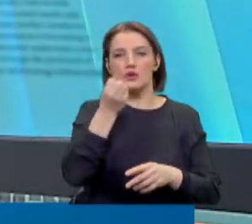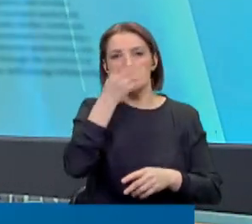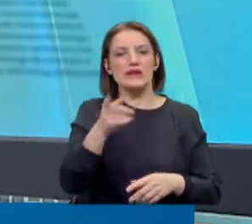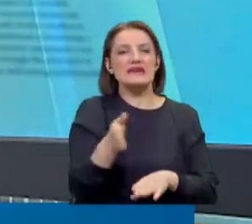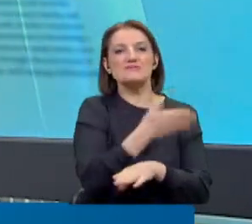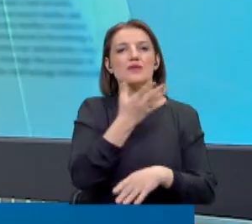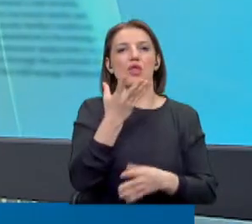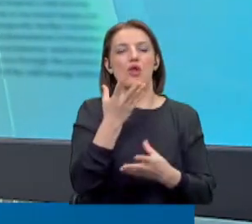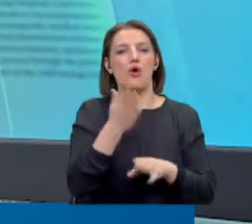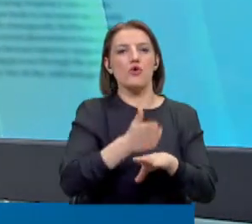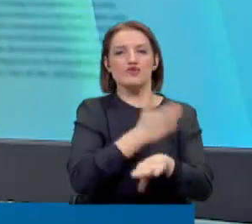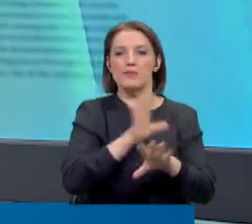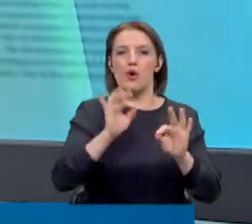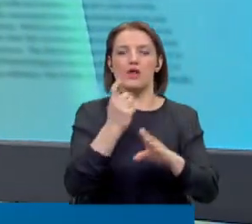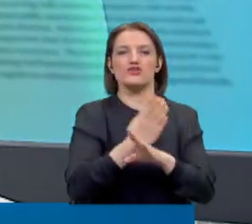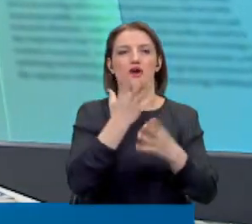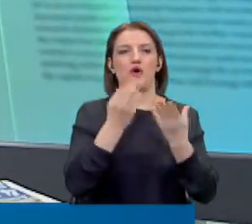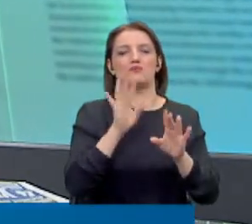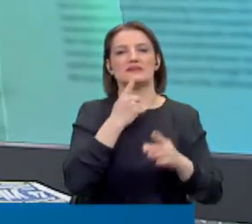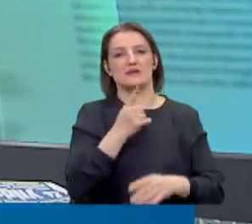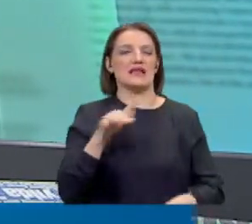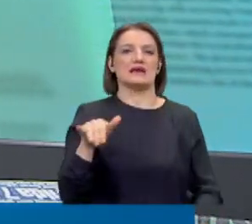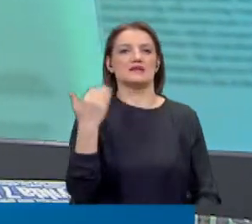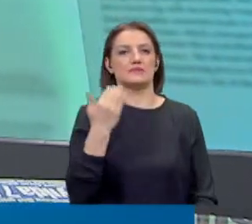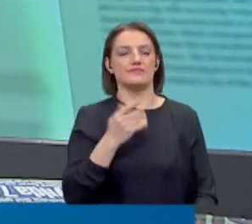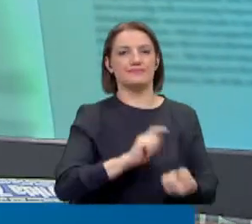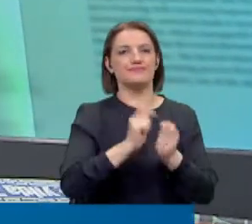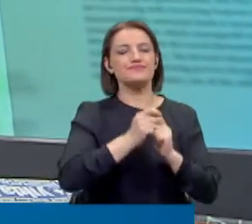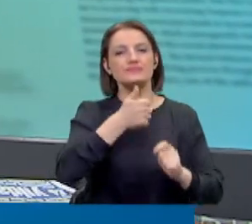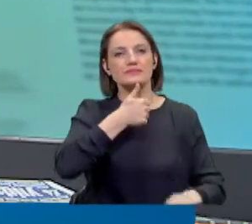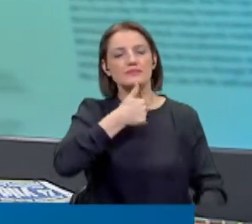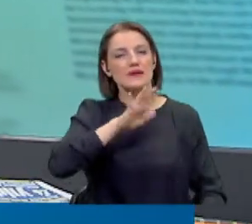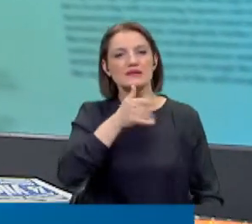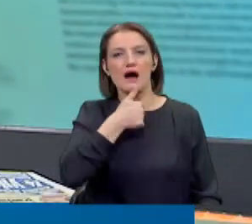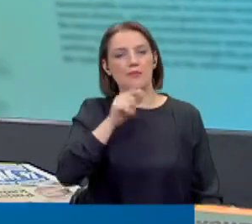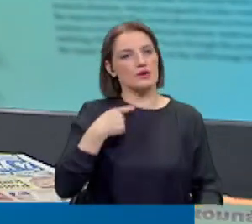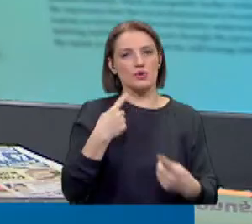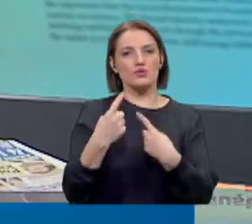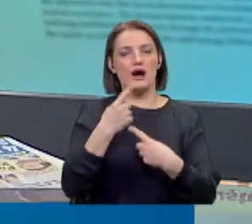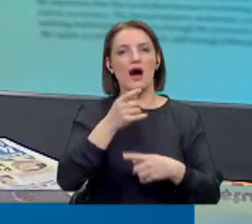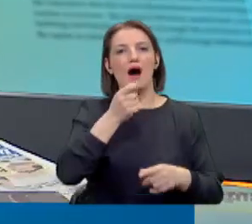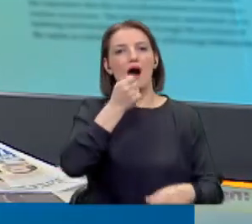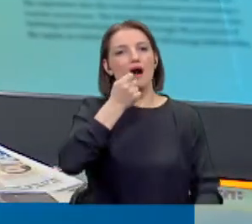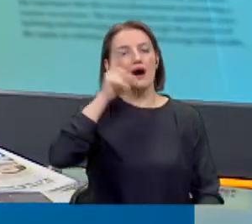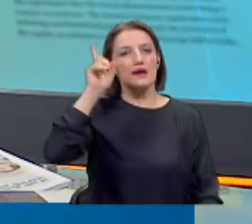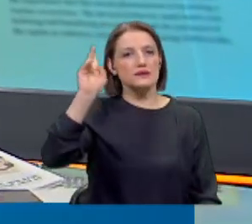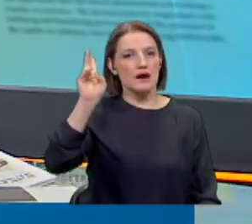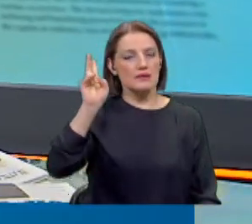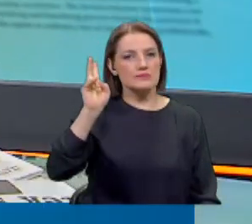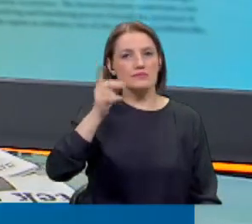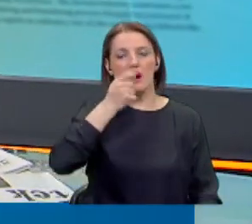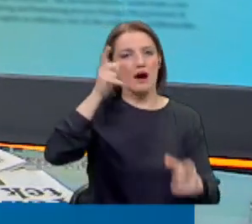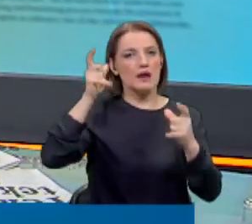şey olmaz diyerek de gitti bu konuya geri geleceğiz Hatta Deniz abiyle de konuşacağız acaba Ankara'da başka hangi